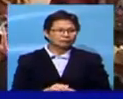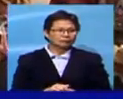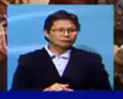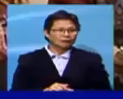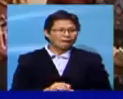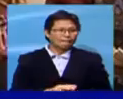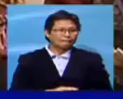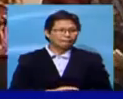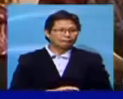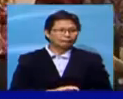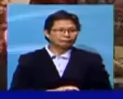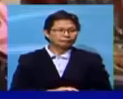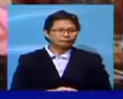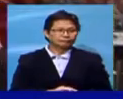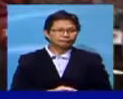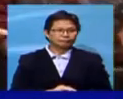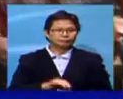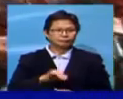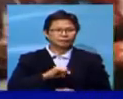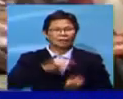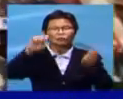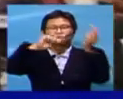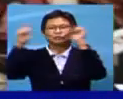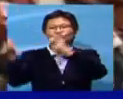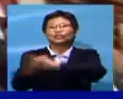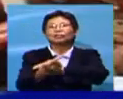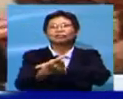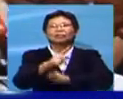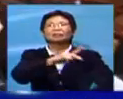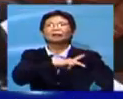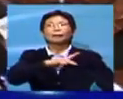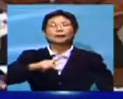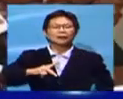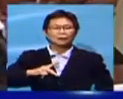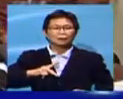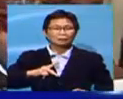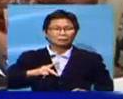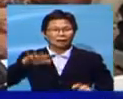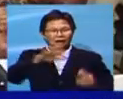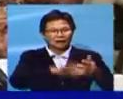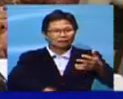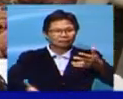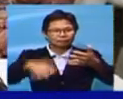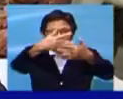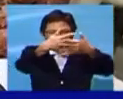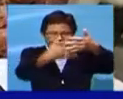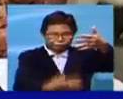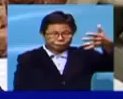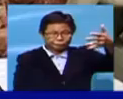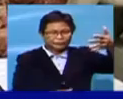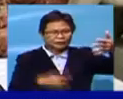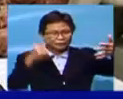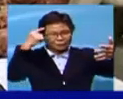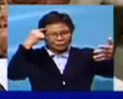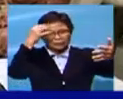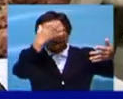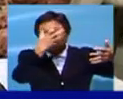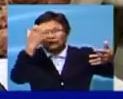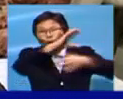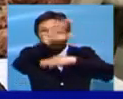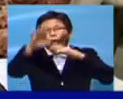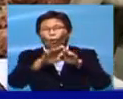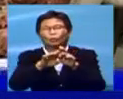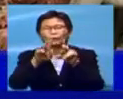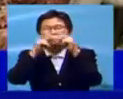tadi So I have restructure the cabinet and I have taken over all the consideration for all the